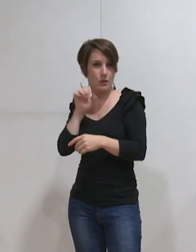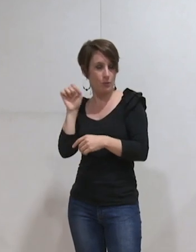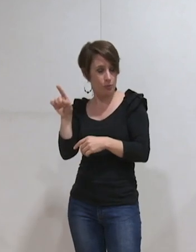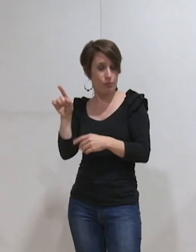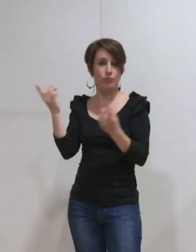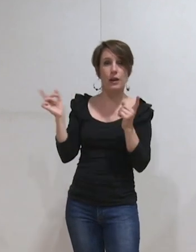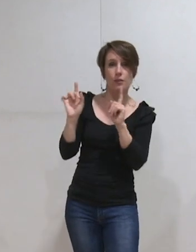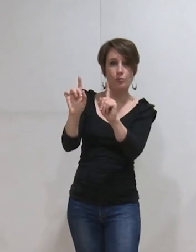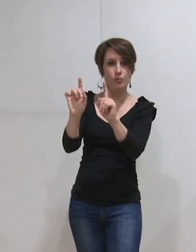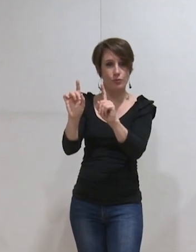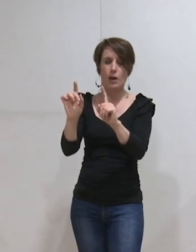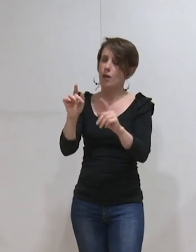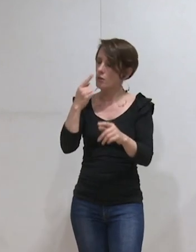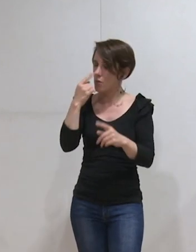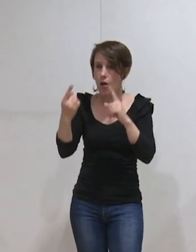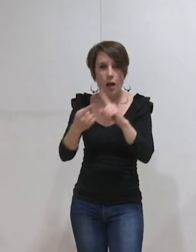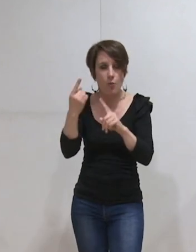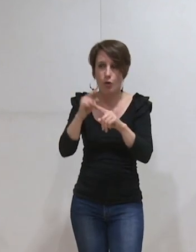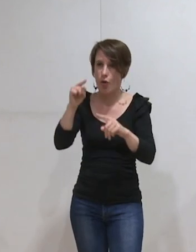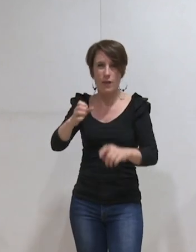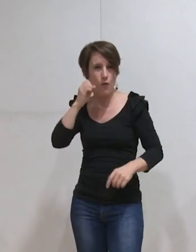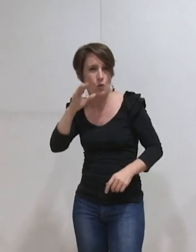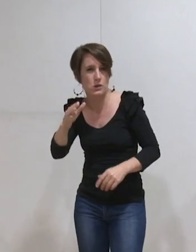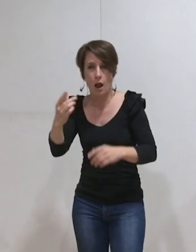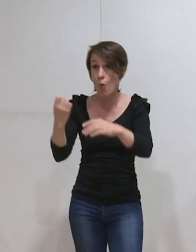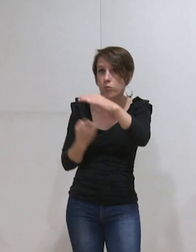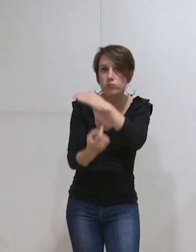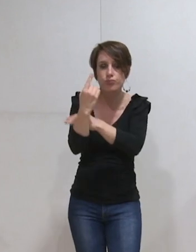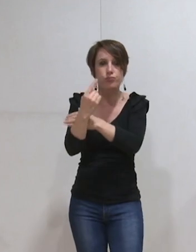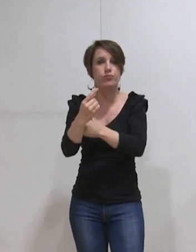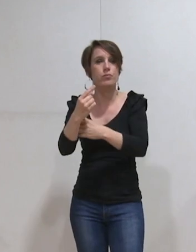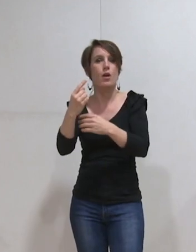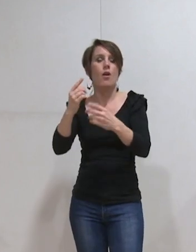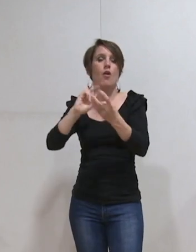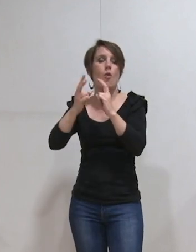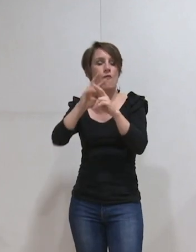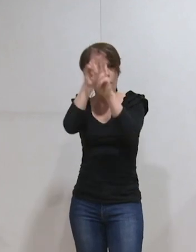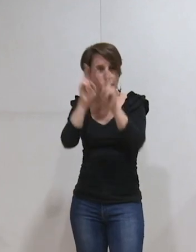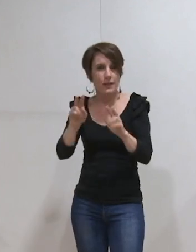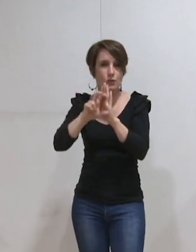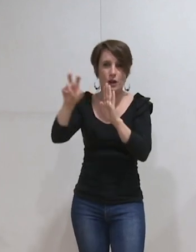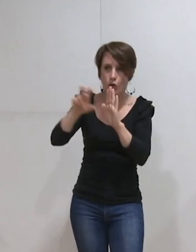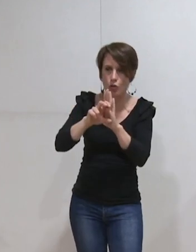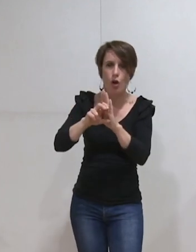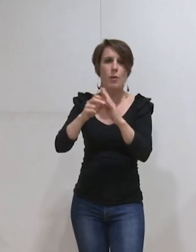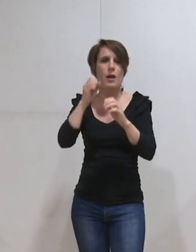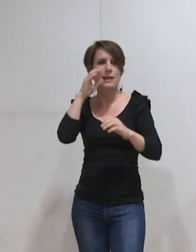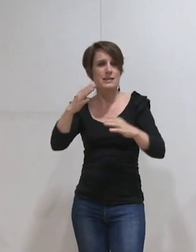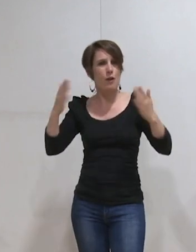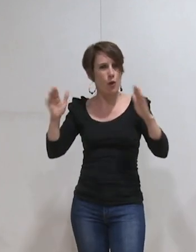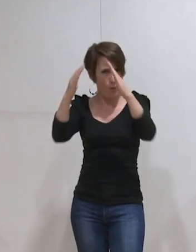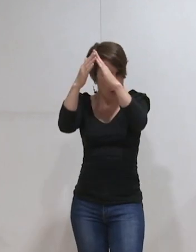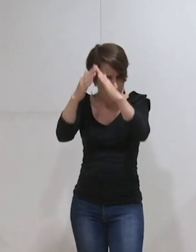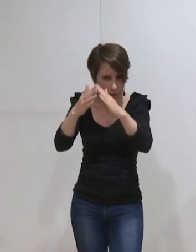s'appuyant sur les grands salons phar comme la Foire Internationale de Grenoble et le salon de la montagne sur les spectacles accueillis au somom et sur